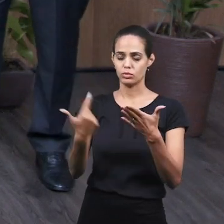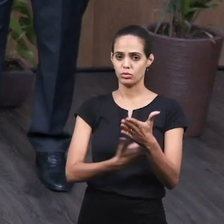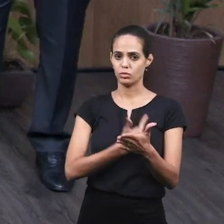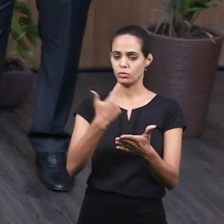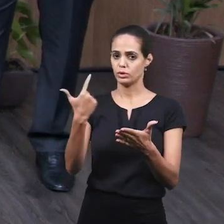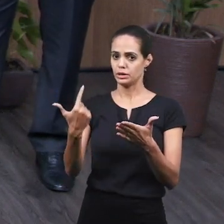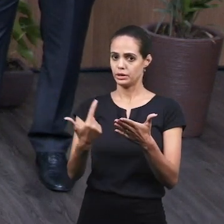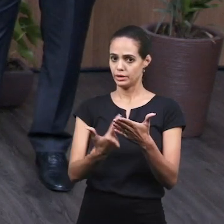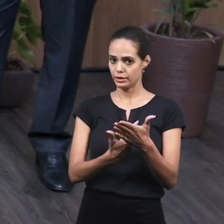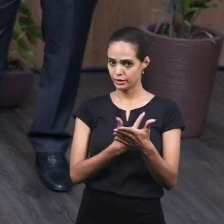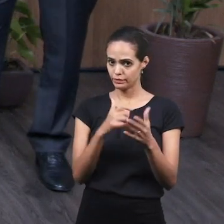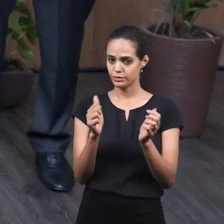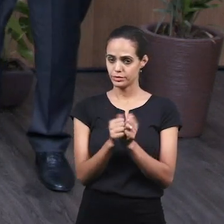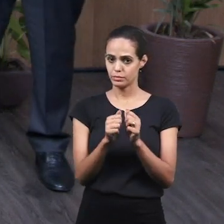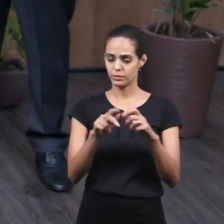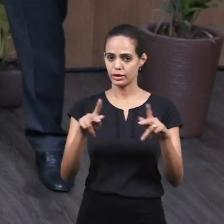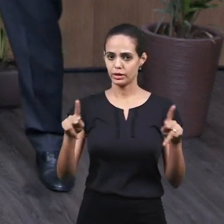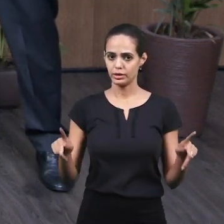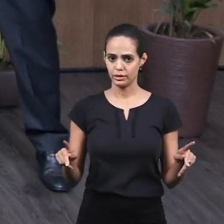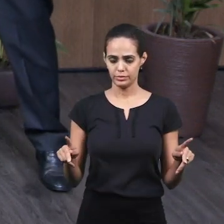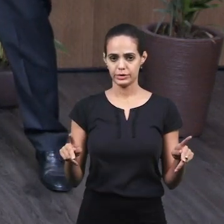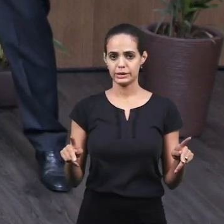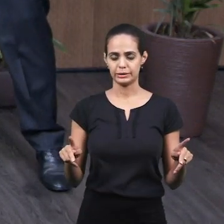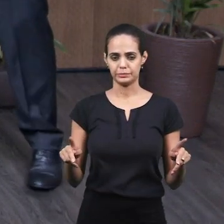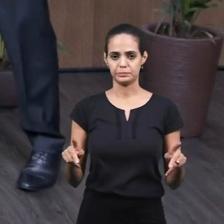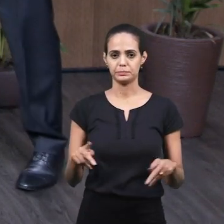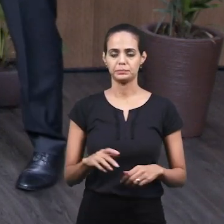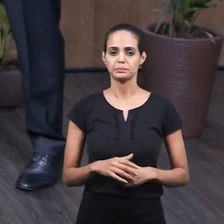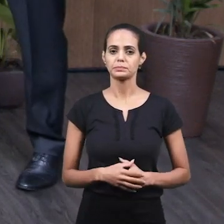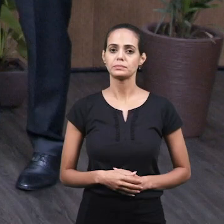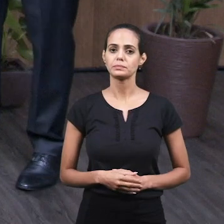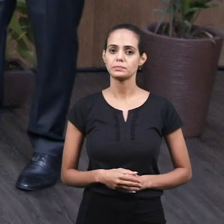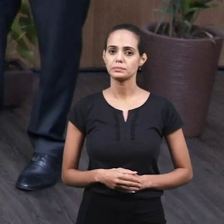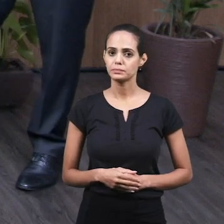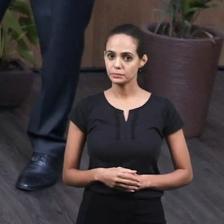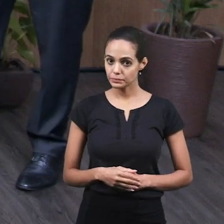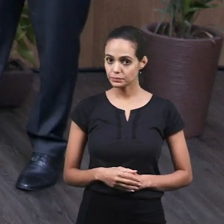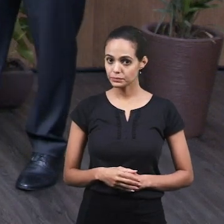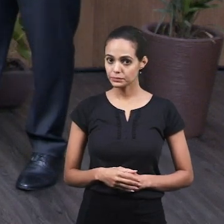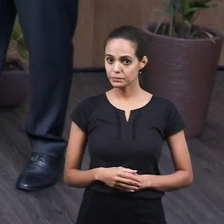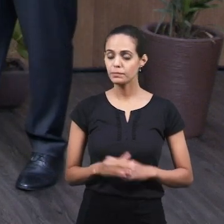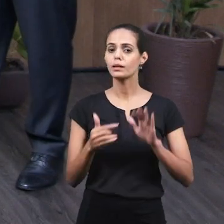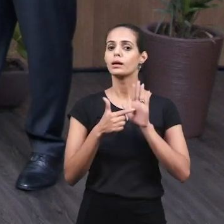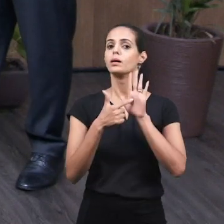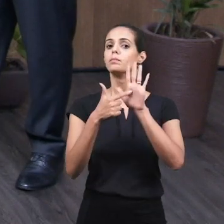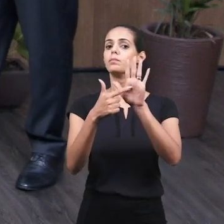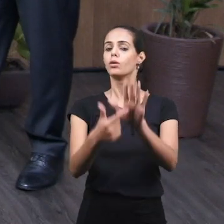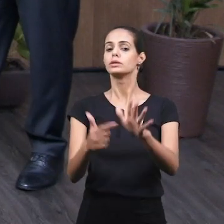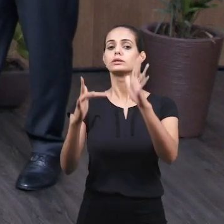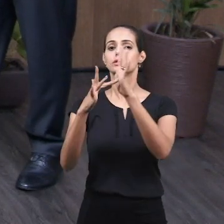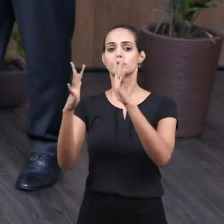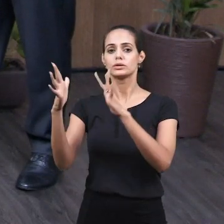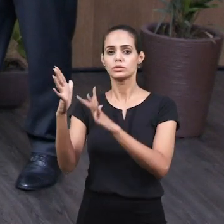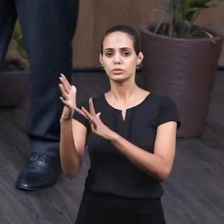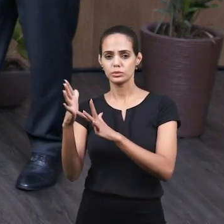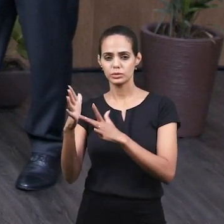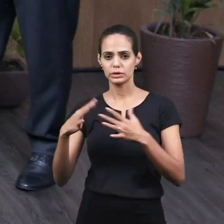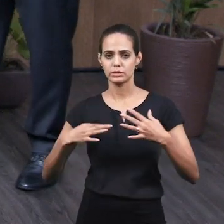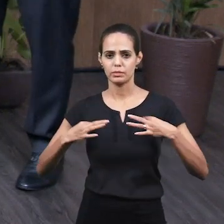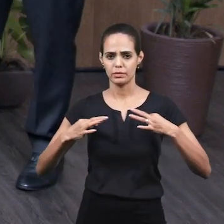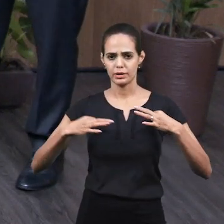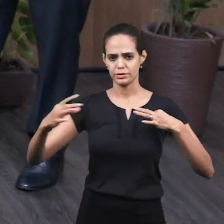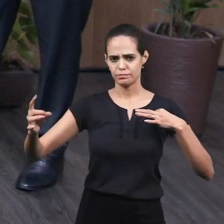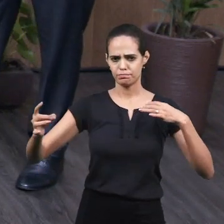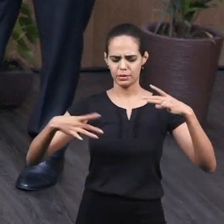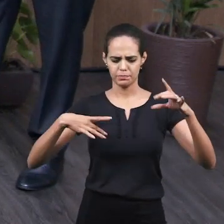qui montre comme ça. Il était habillé des habits tachés de sang. Et le